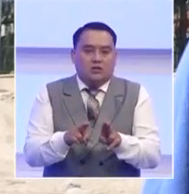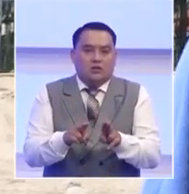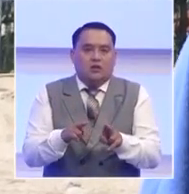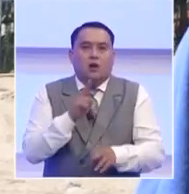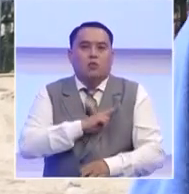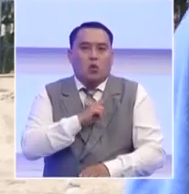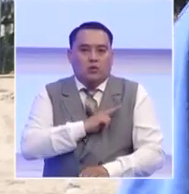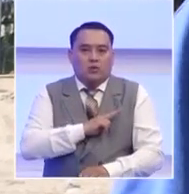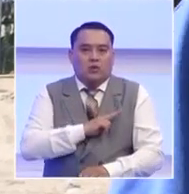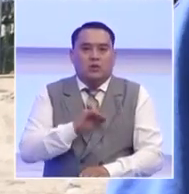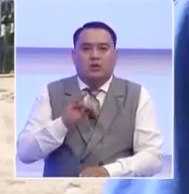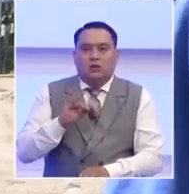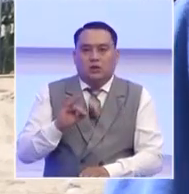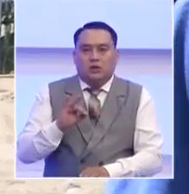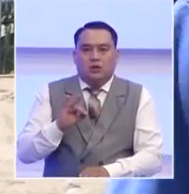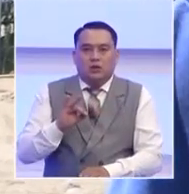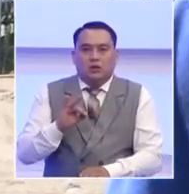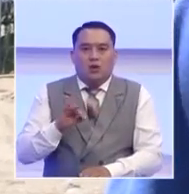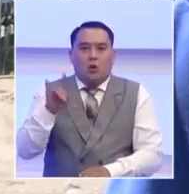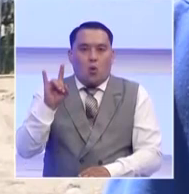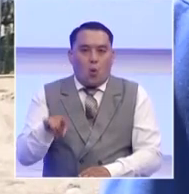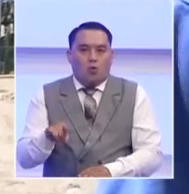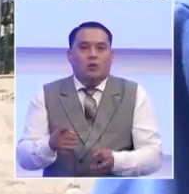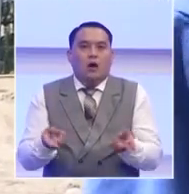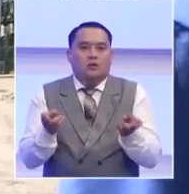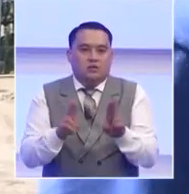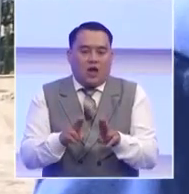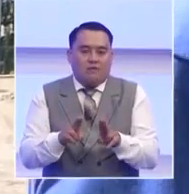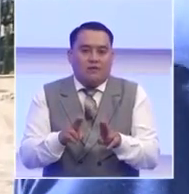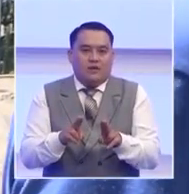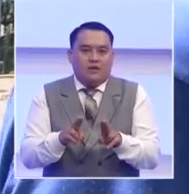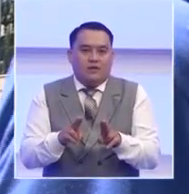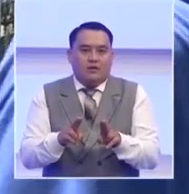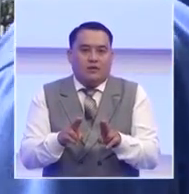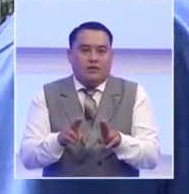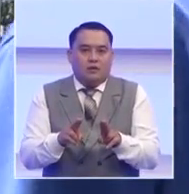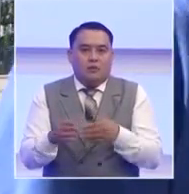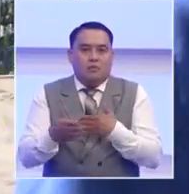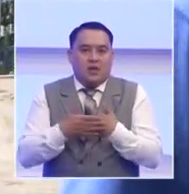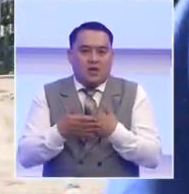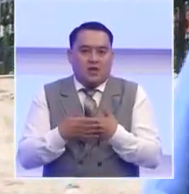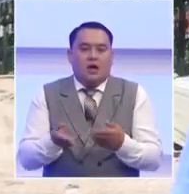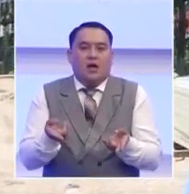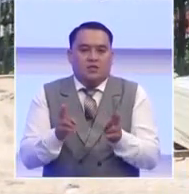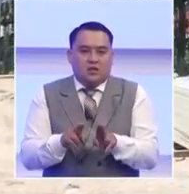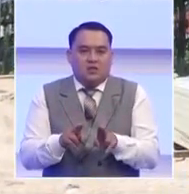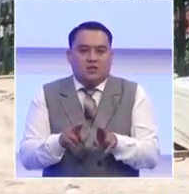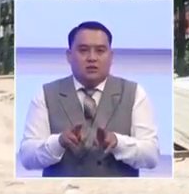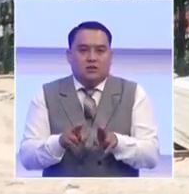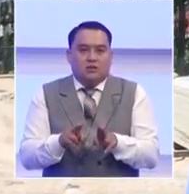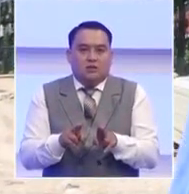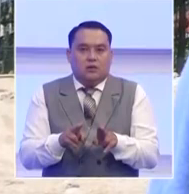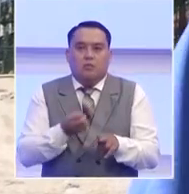отделочной работы. И окна надо оставить, и фасадная часть, вот передняя часть осталась, сэндвич.